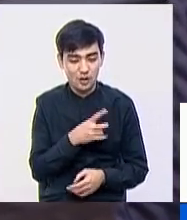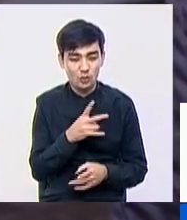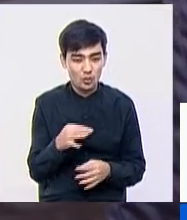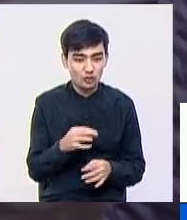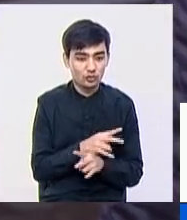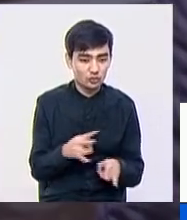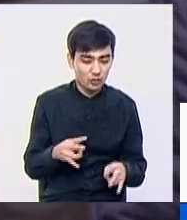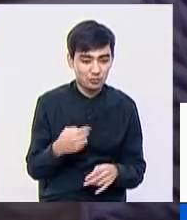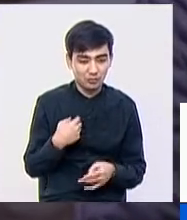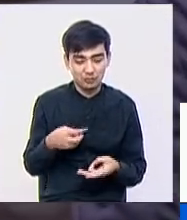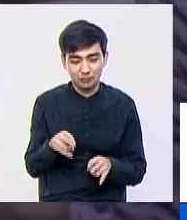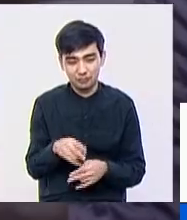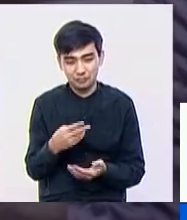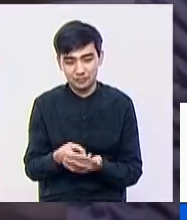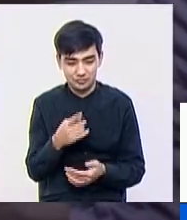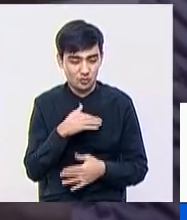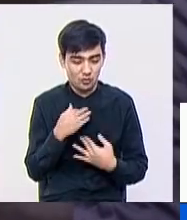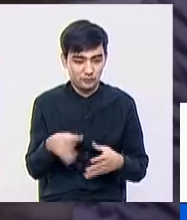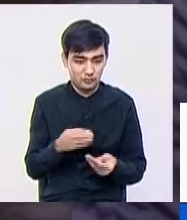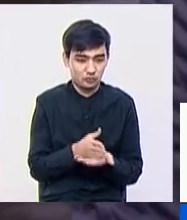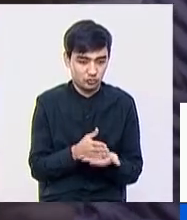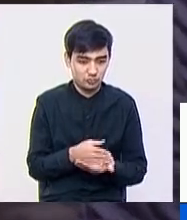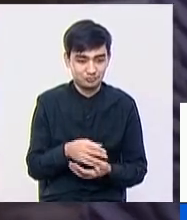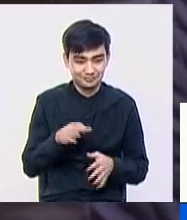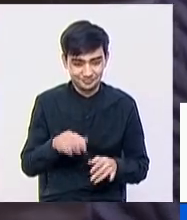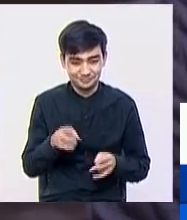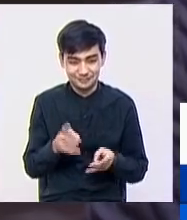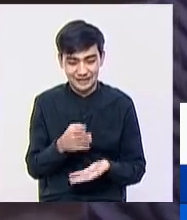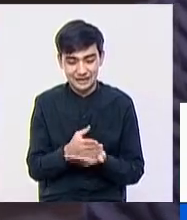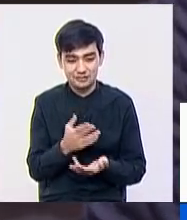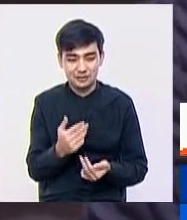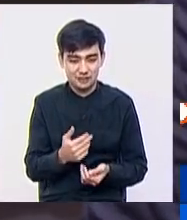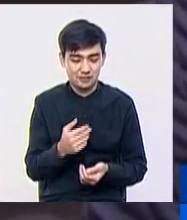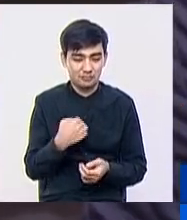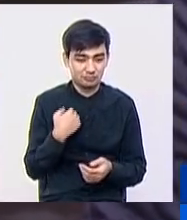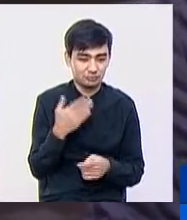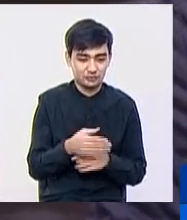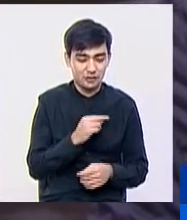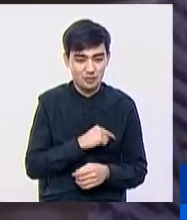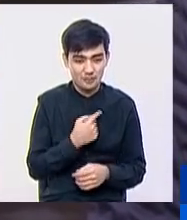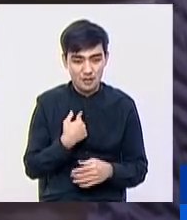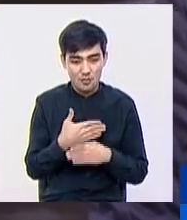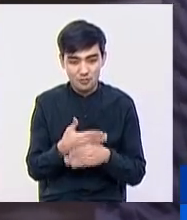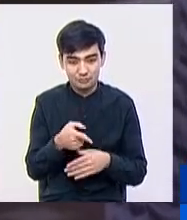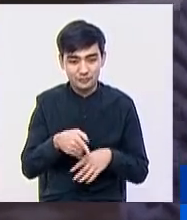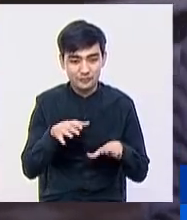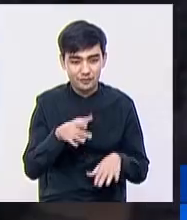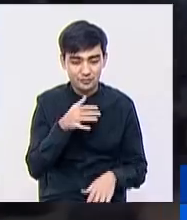не собирается отлеживаться. Все несут службу, несмотря на полученные ранения. Мы оказываем им помощь прямо на